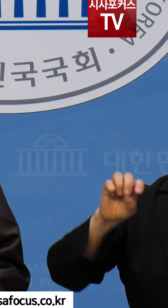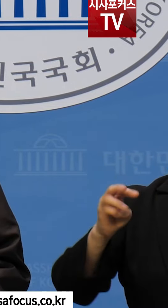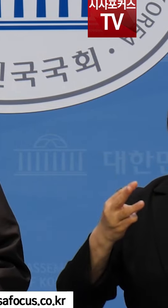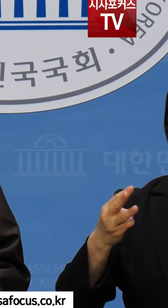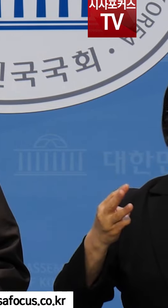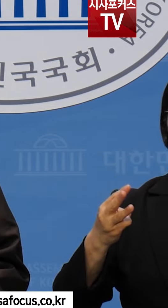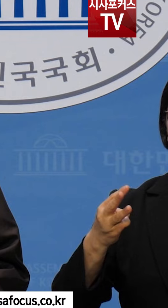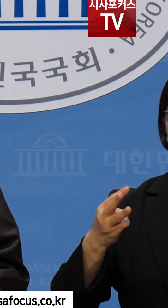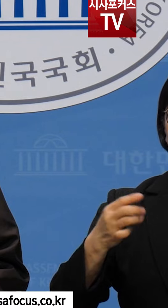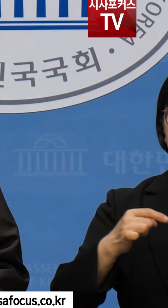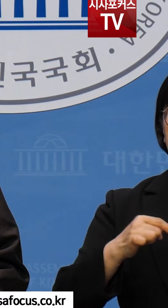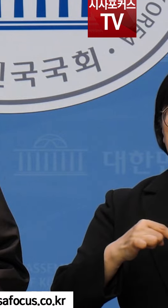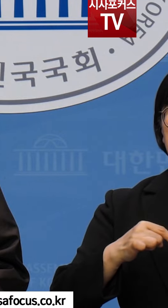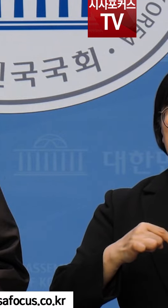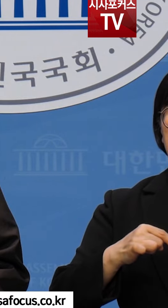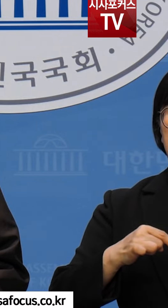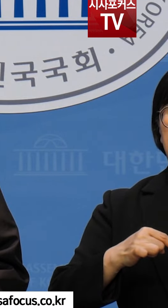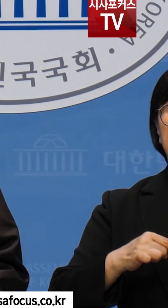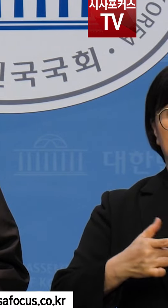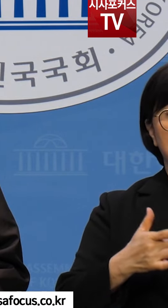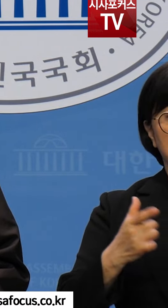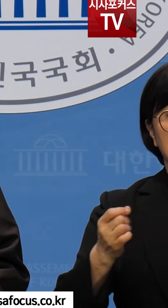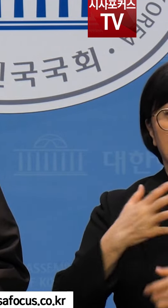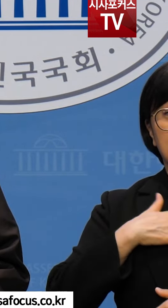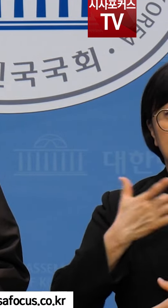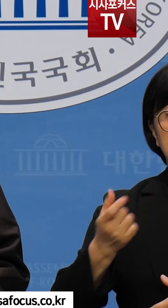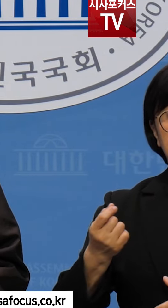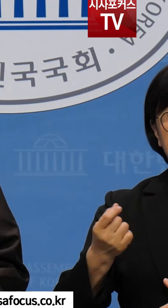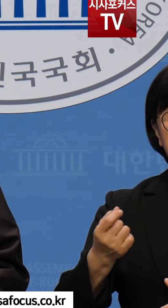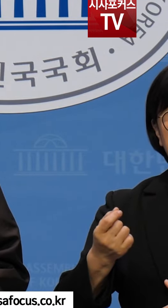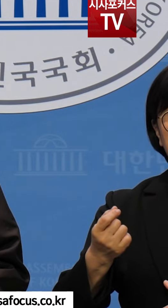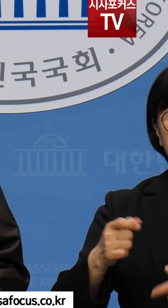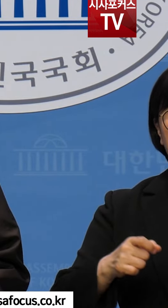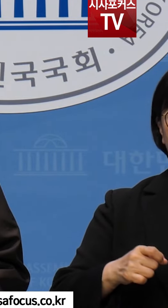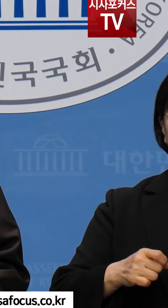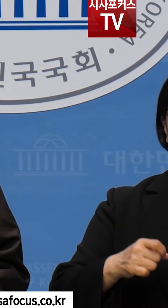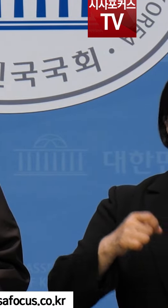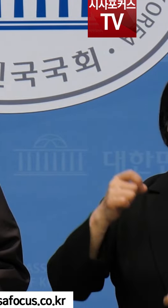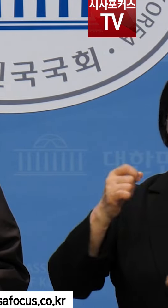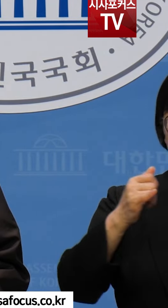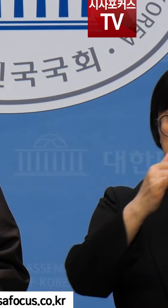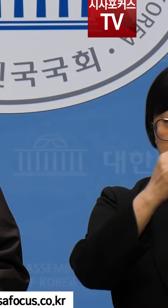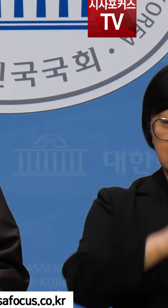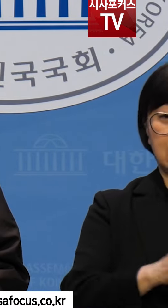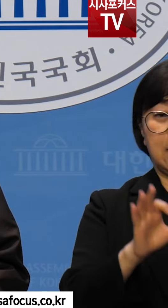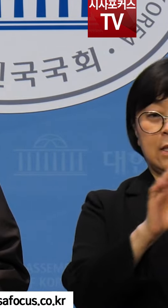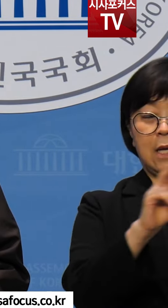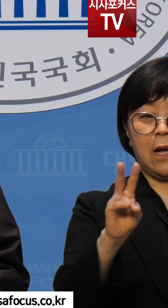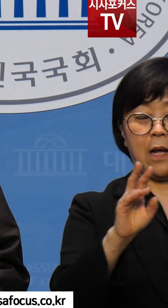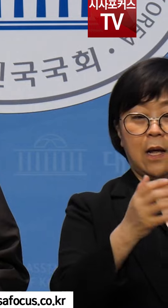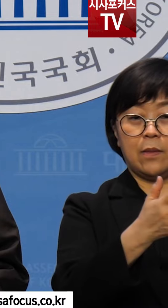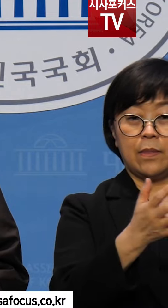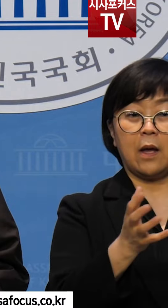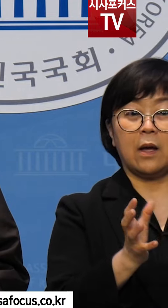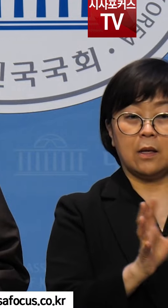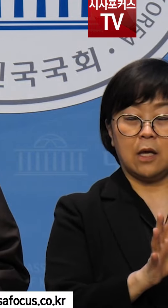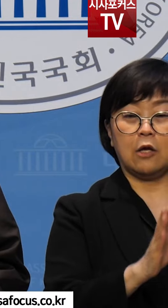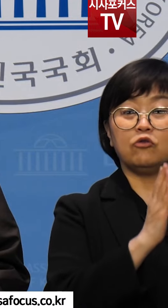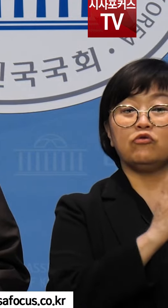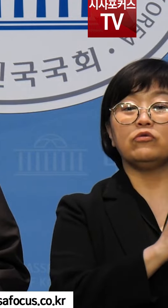단순한 정치인이라기보다는 누구나 알다시피 이 오랜 역사의 야당의 중심